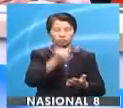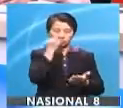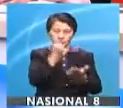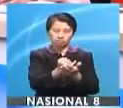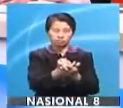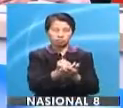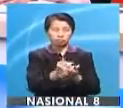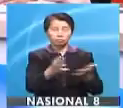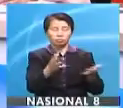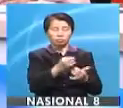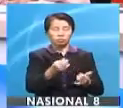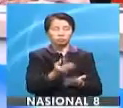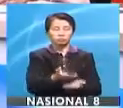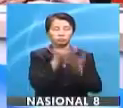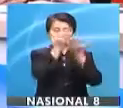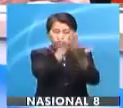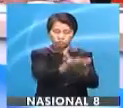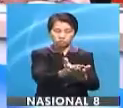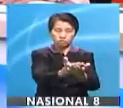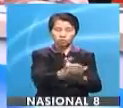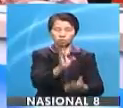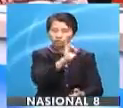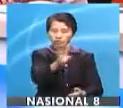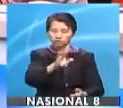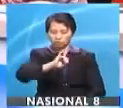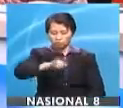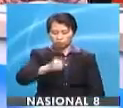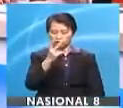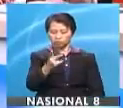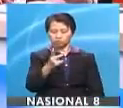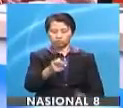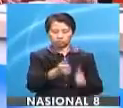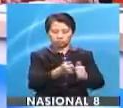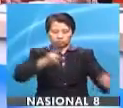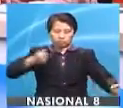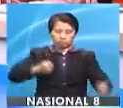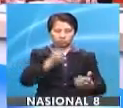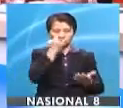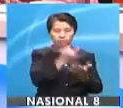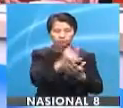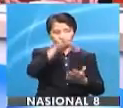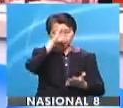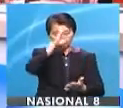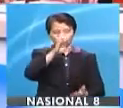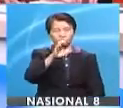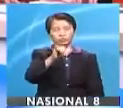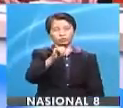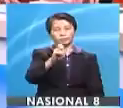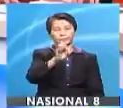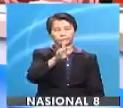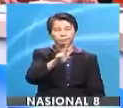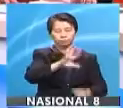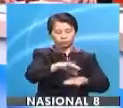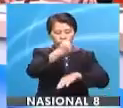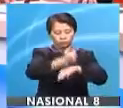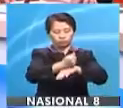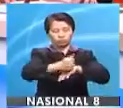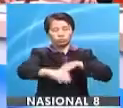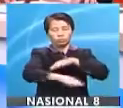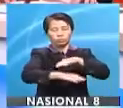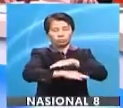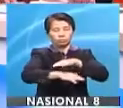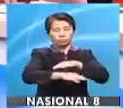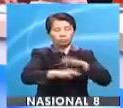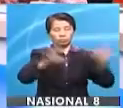itu, Filipina juga mencadangkan supaya satu jawatan kuasa mencegah jenayah cyber ditubuhkan di bawah ASEAN. Kita